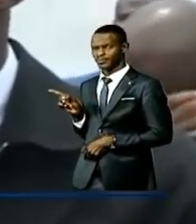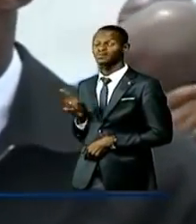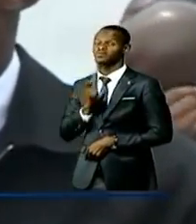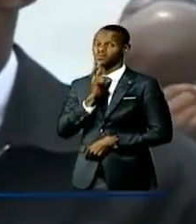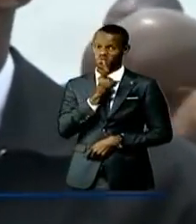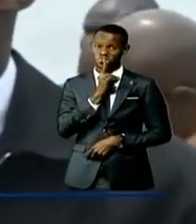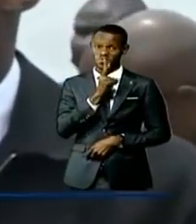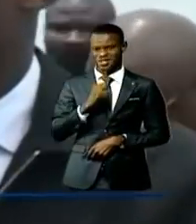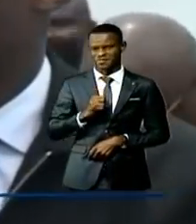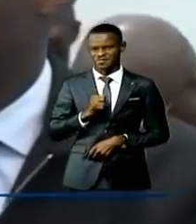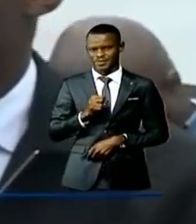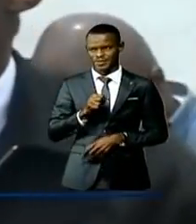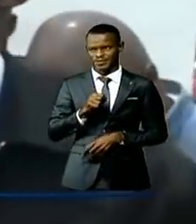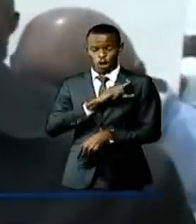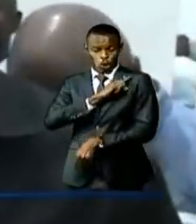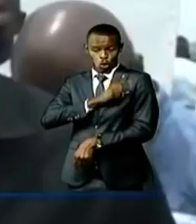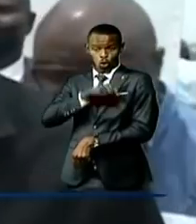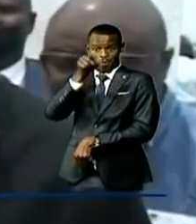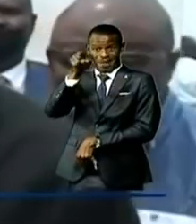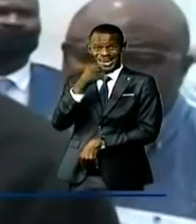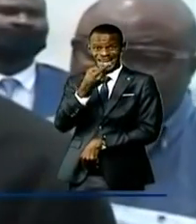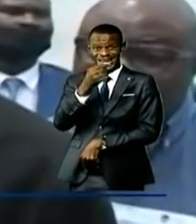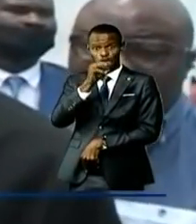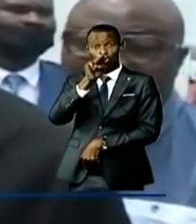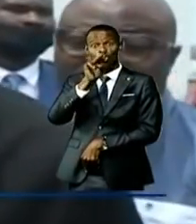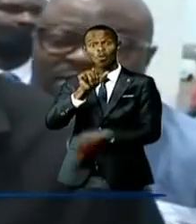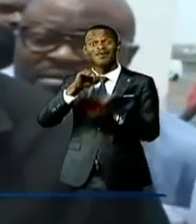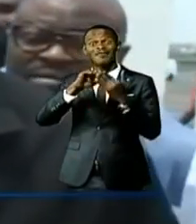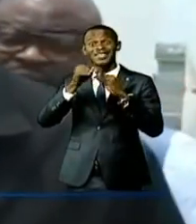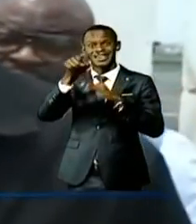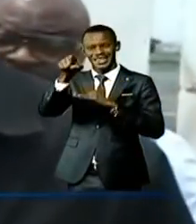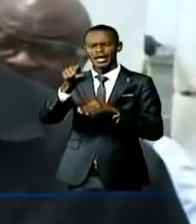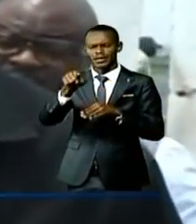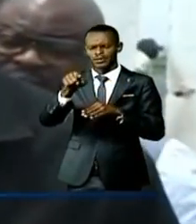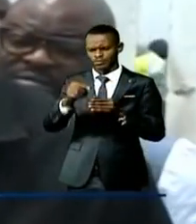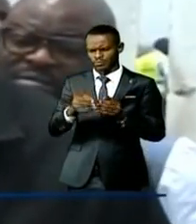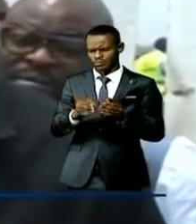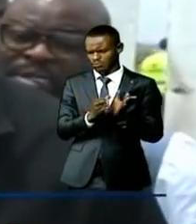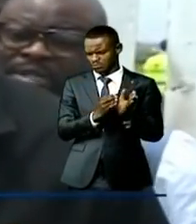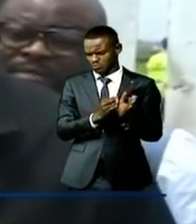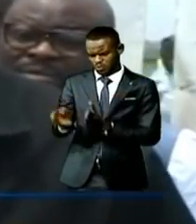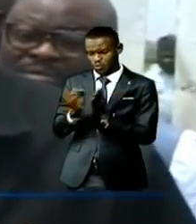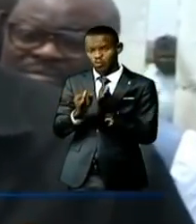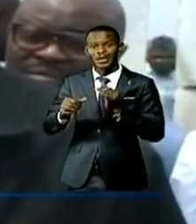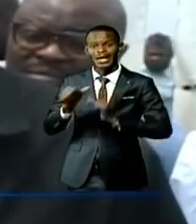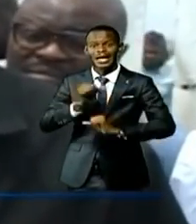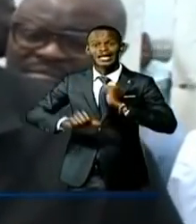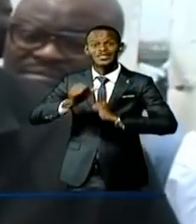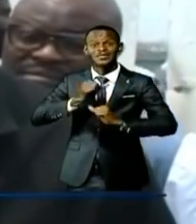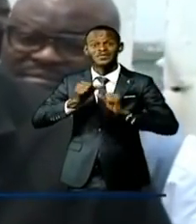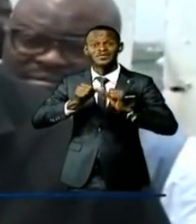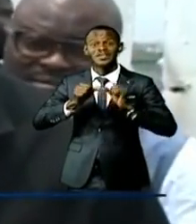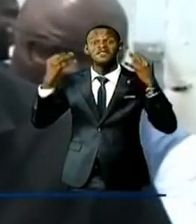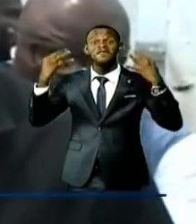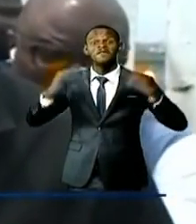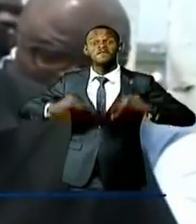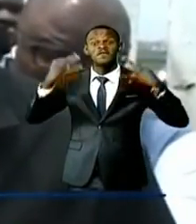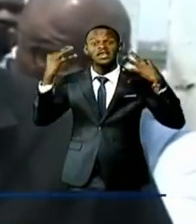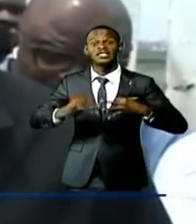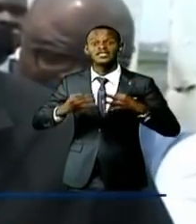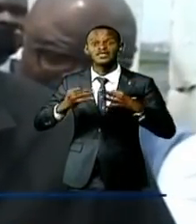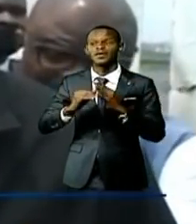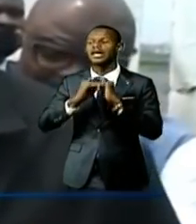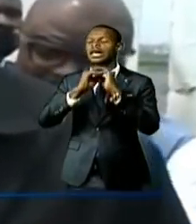et je tenais à venir personnellement, comme je fais souvent d'habitude, pour célébrer la paix et la culture et l'entrepreneuriat dans cette partie du pays.